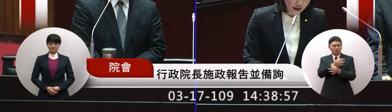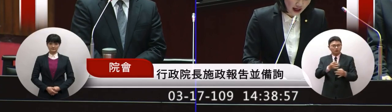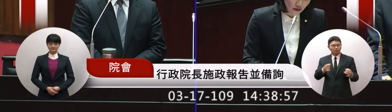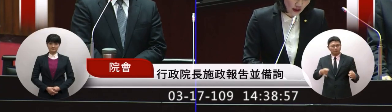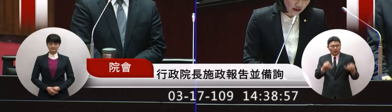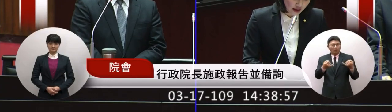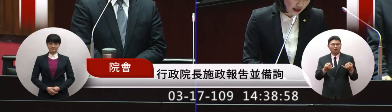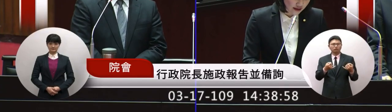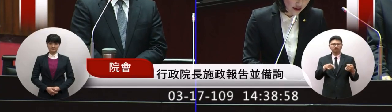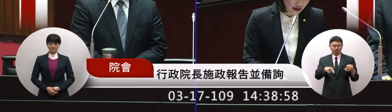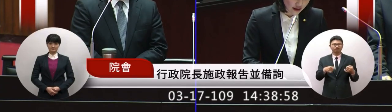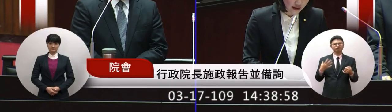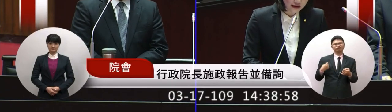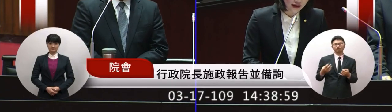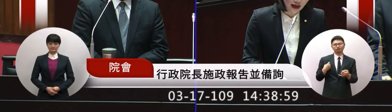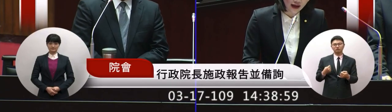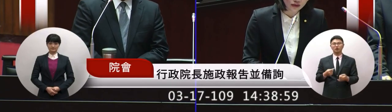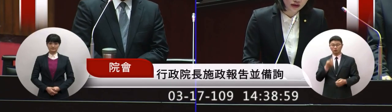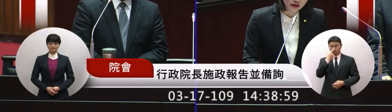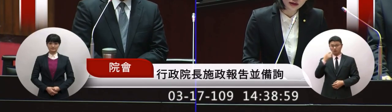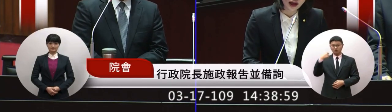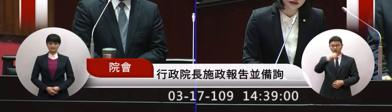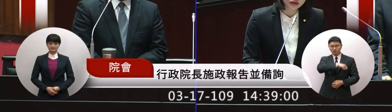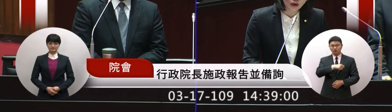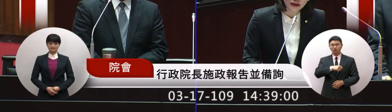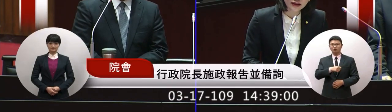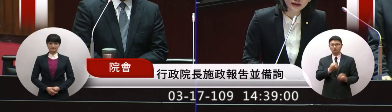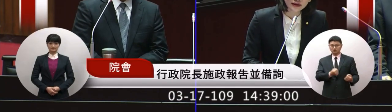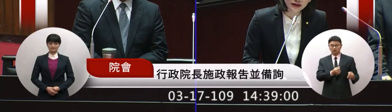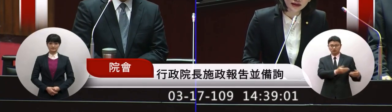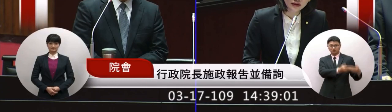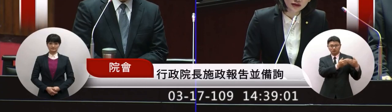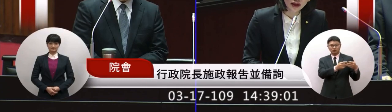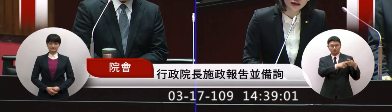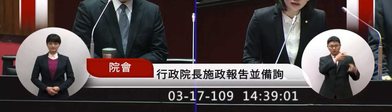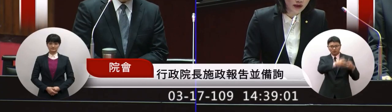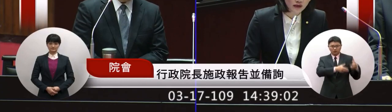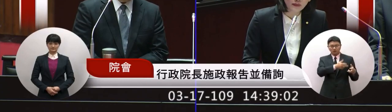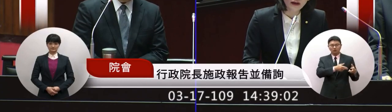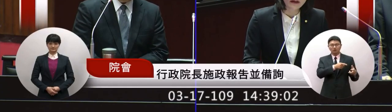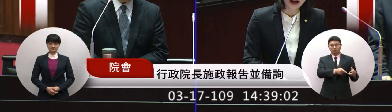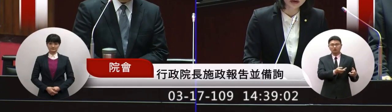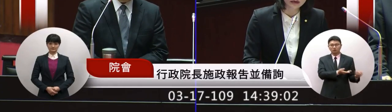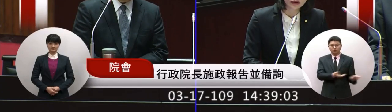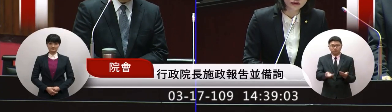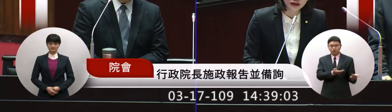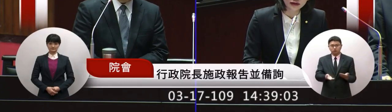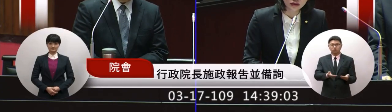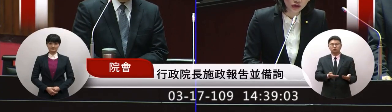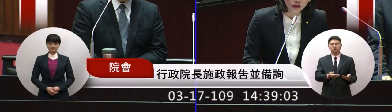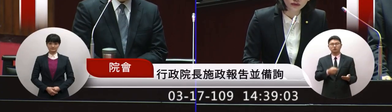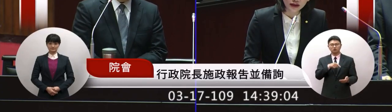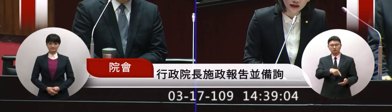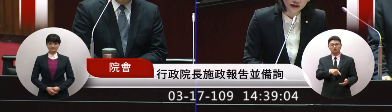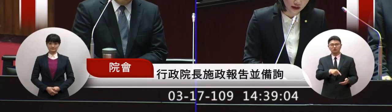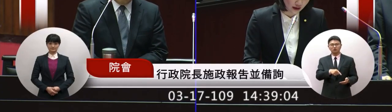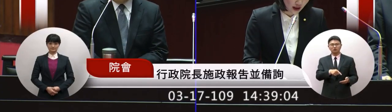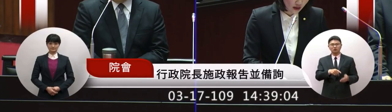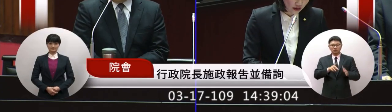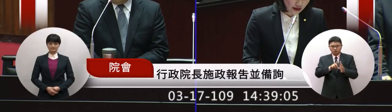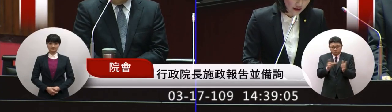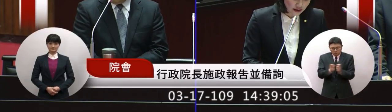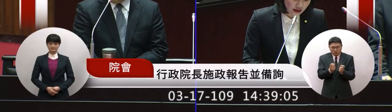那台湾产业在大陆生产短时间之内是没有办法从中间抽离